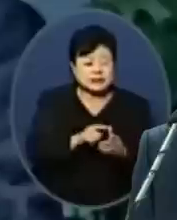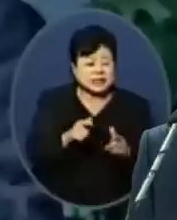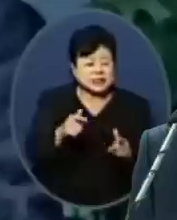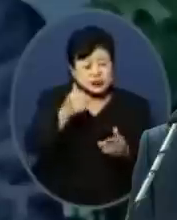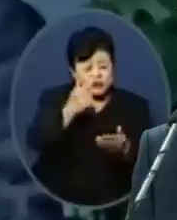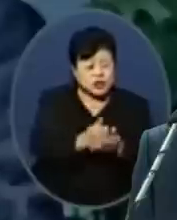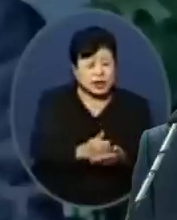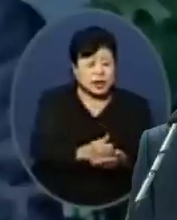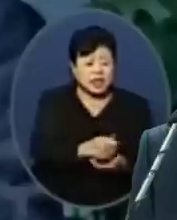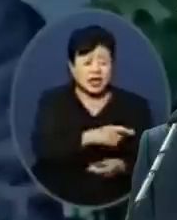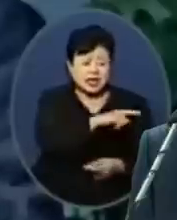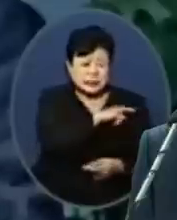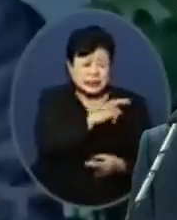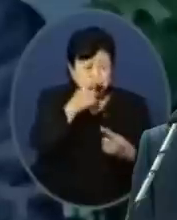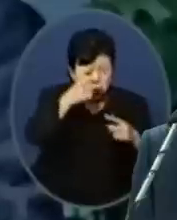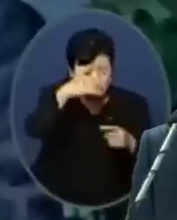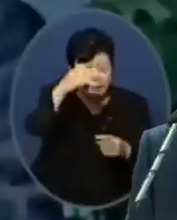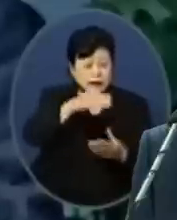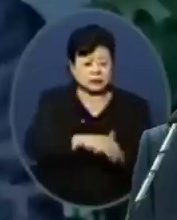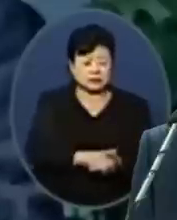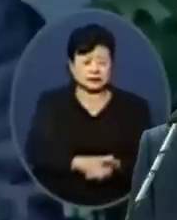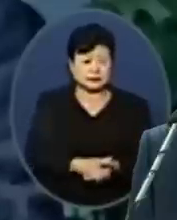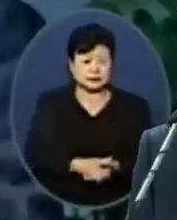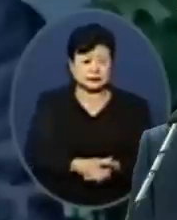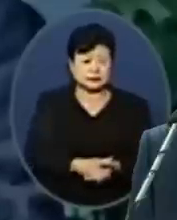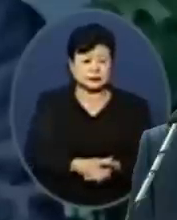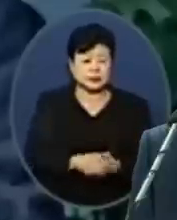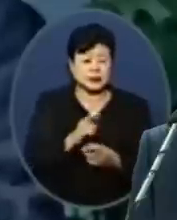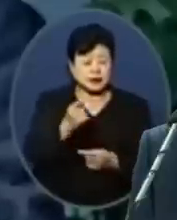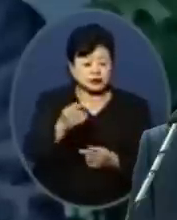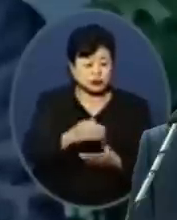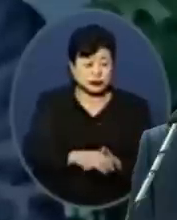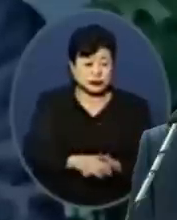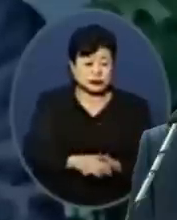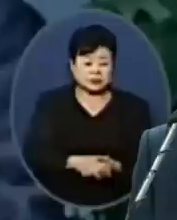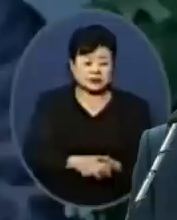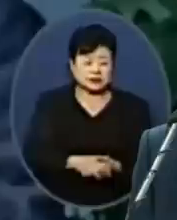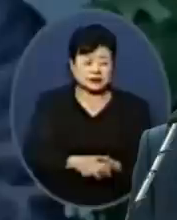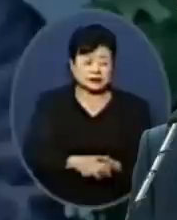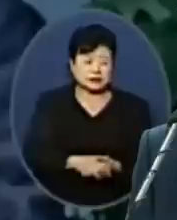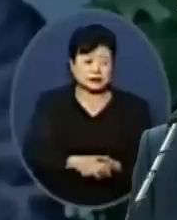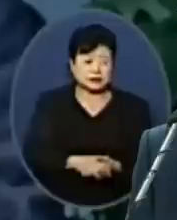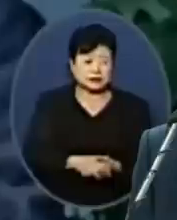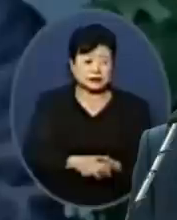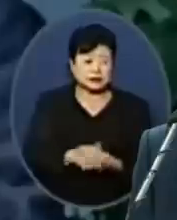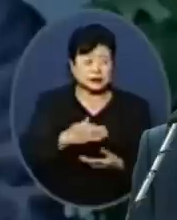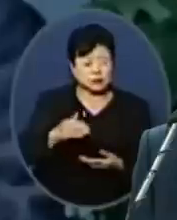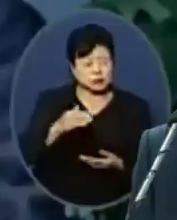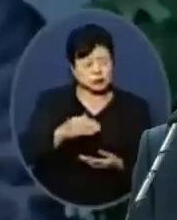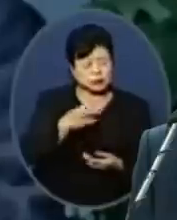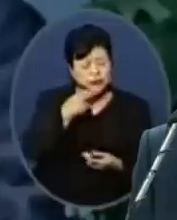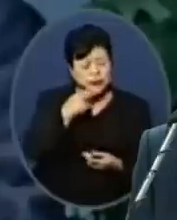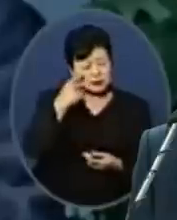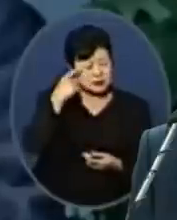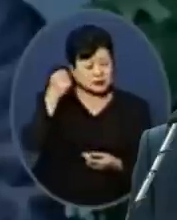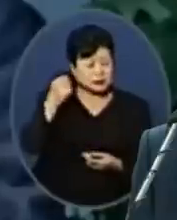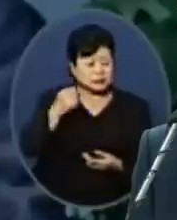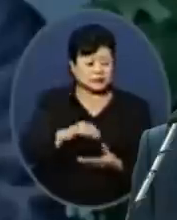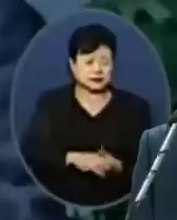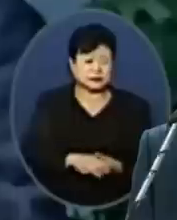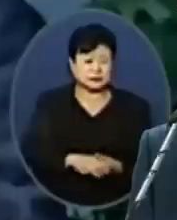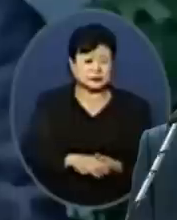죄가 지옥 가는 죄입니다. 그렇게 말하니까 아무래도 불공평한 것 같다. 그러나 내가 한